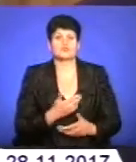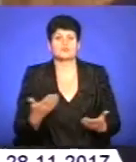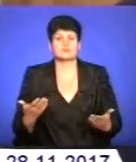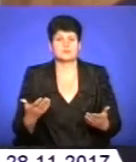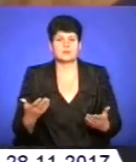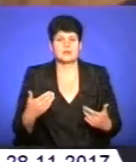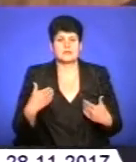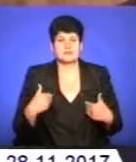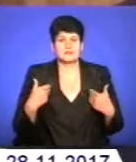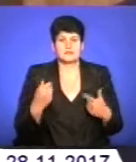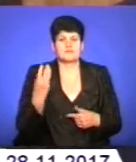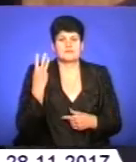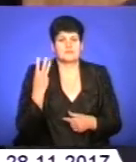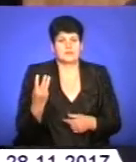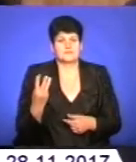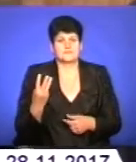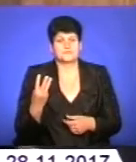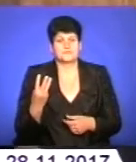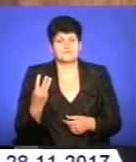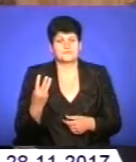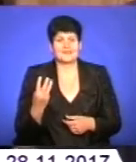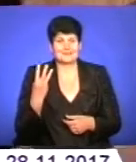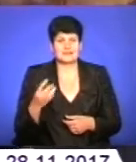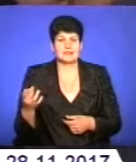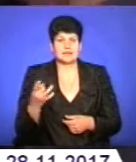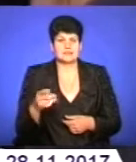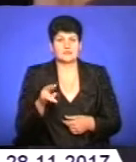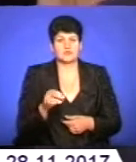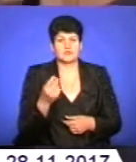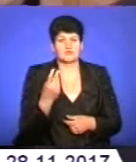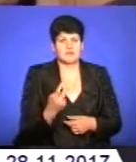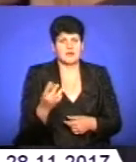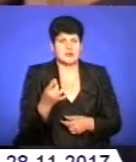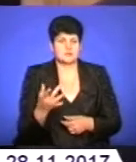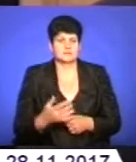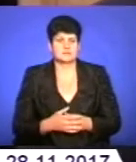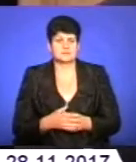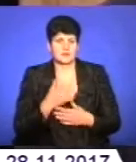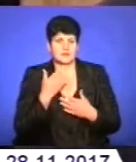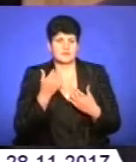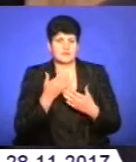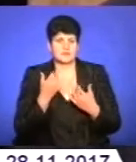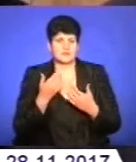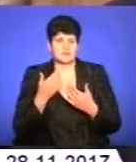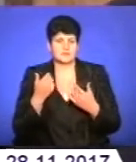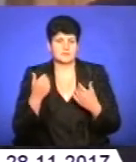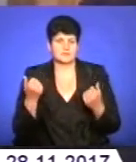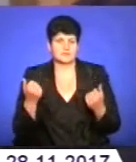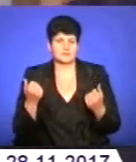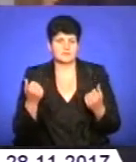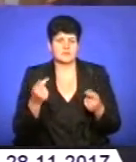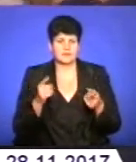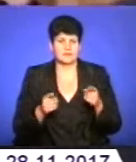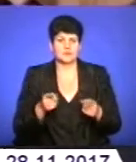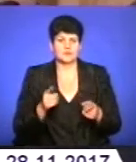звертався до трьох, по 3 рази, по 2 рази. Немає, немає, немає, немає. В